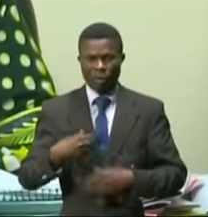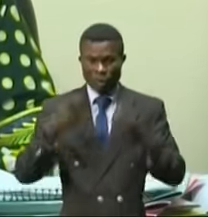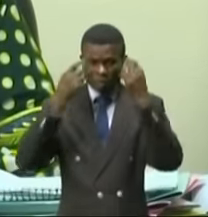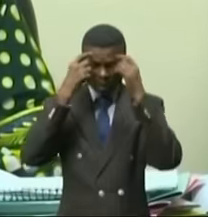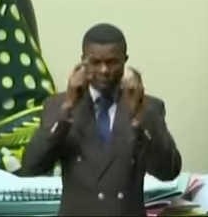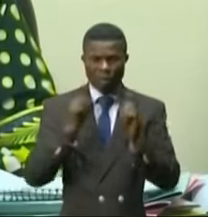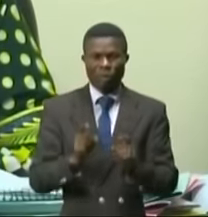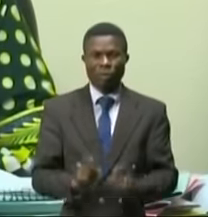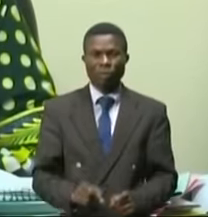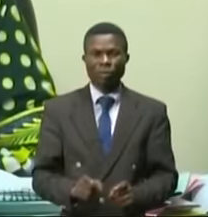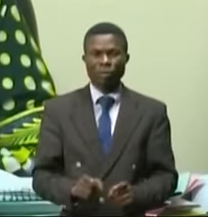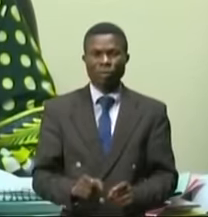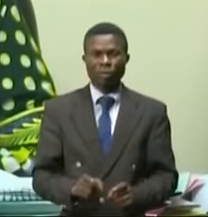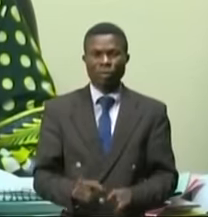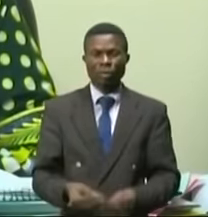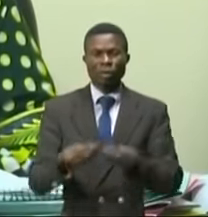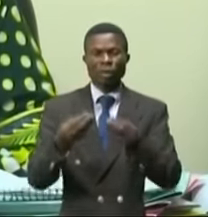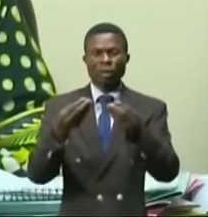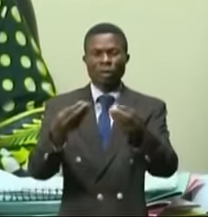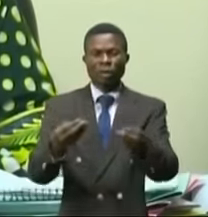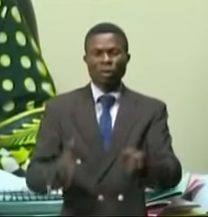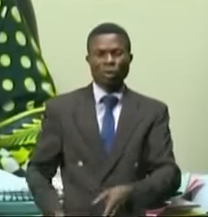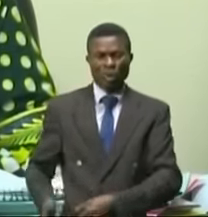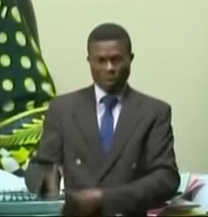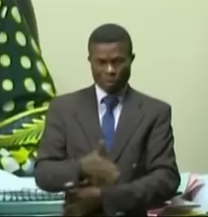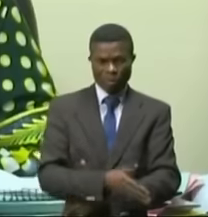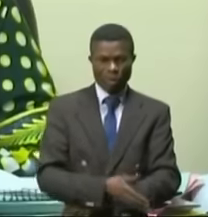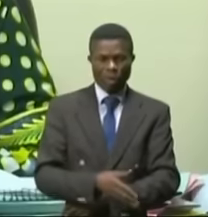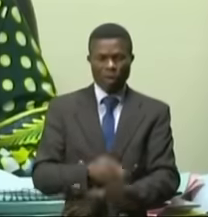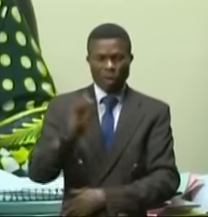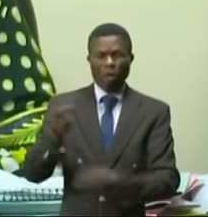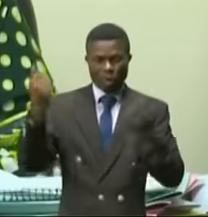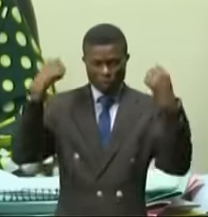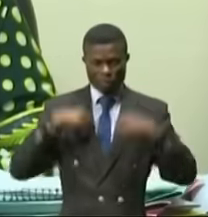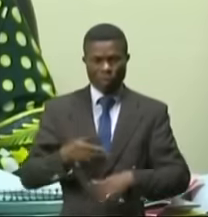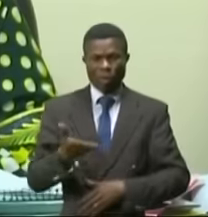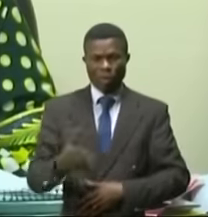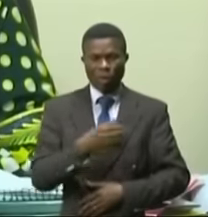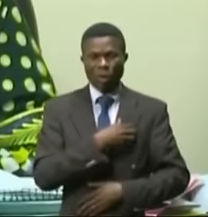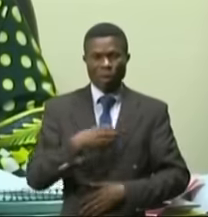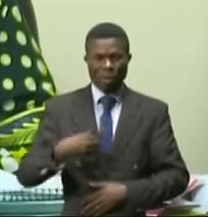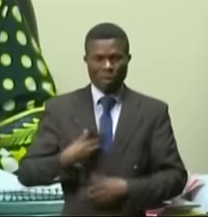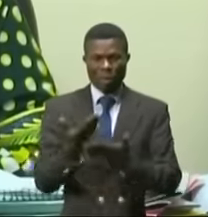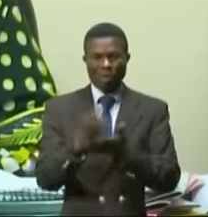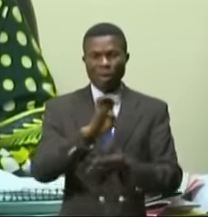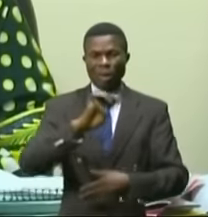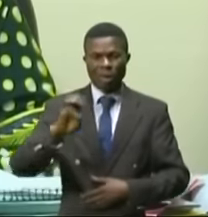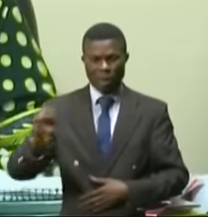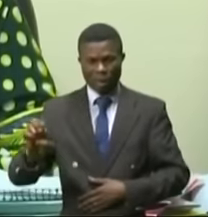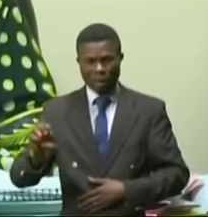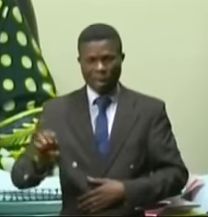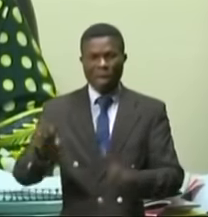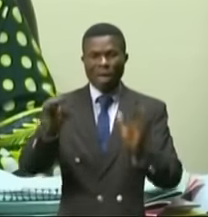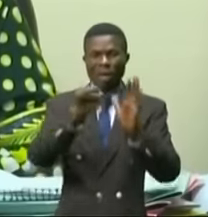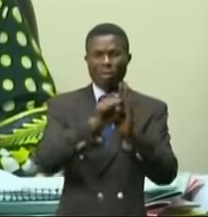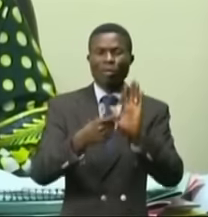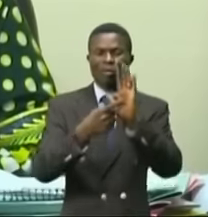décidé d'offrir ces pagnes que nous devions porter là, aux femmes de l'Est, en